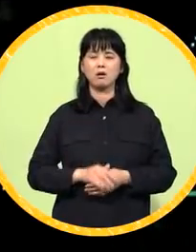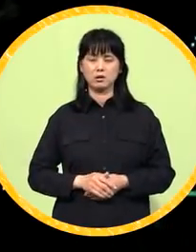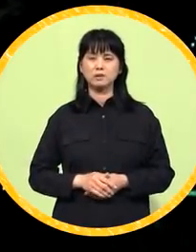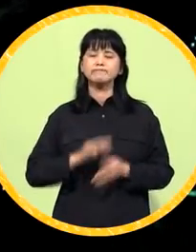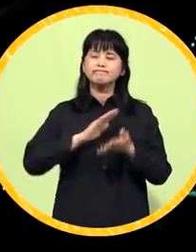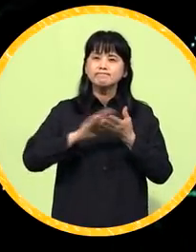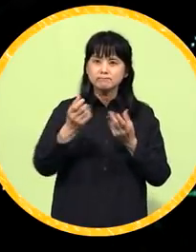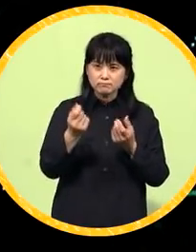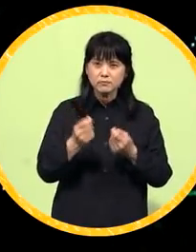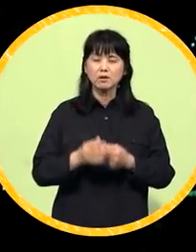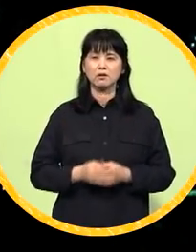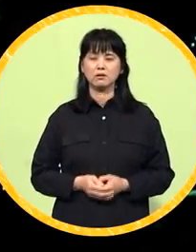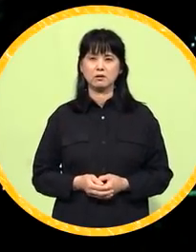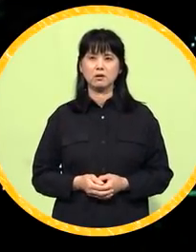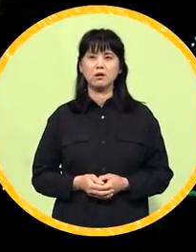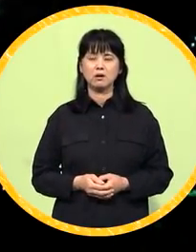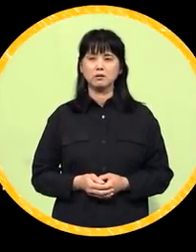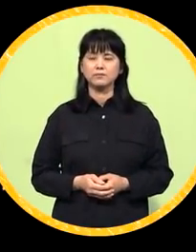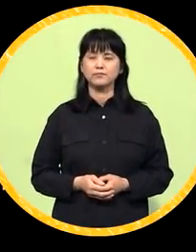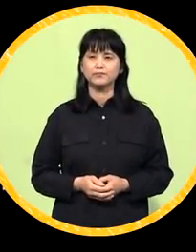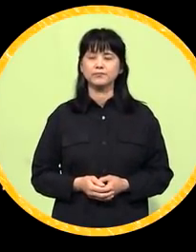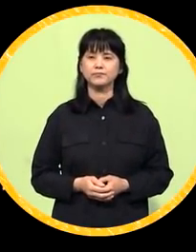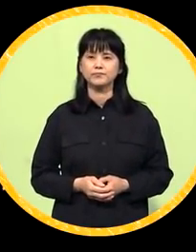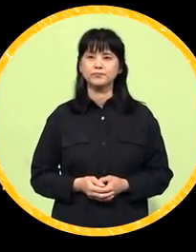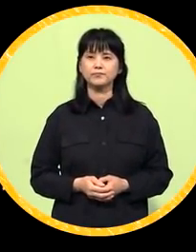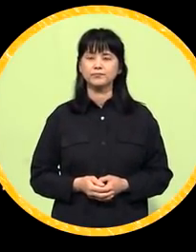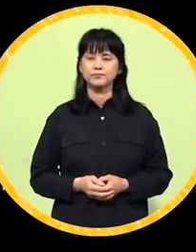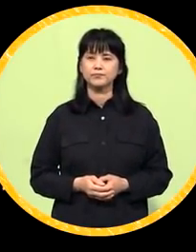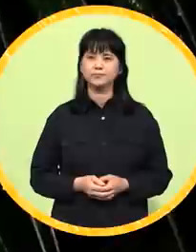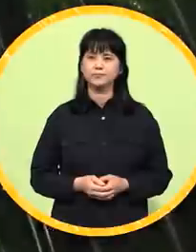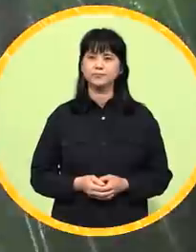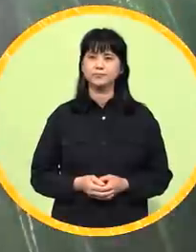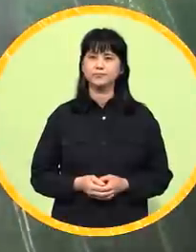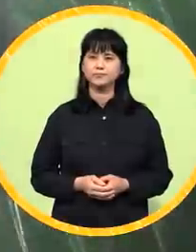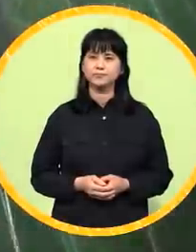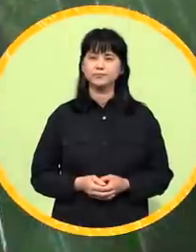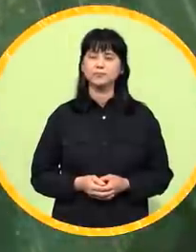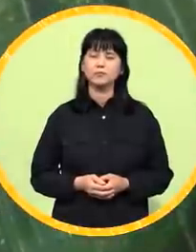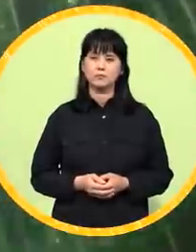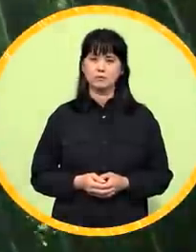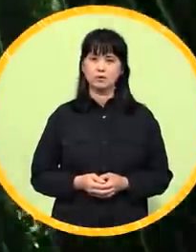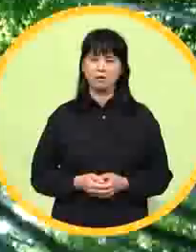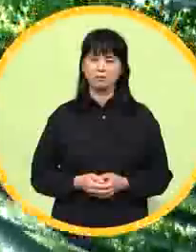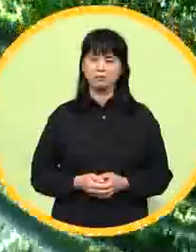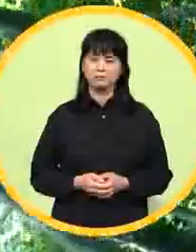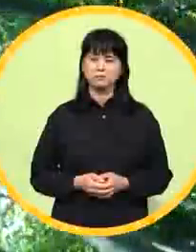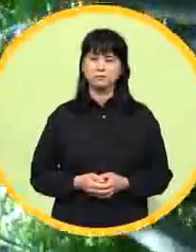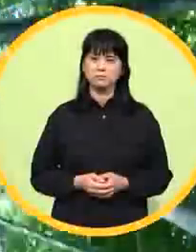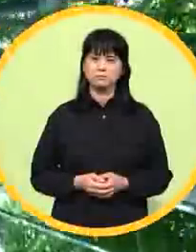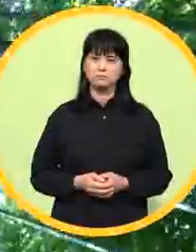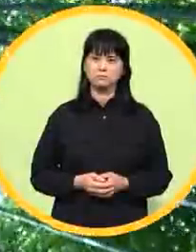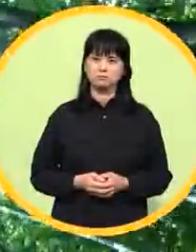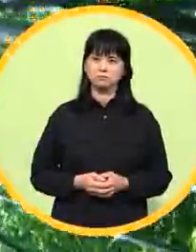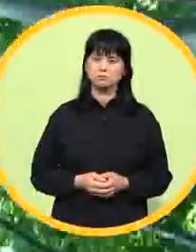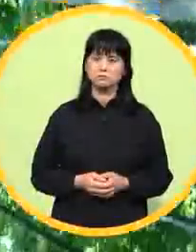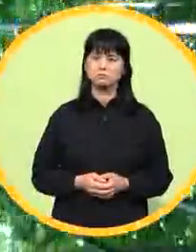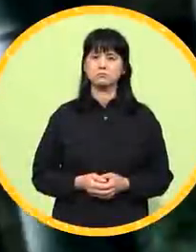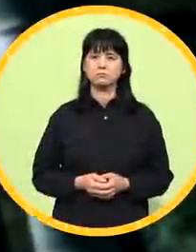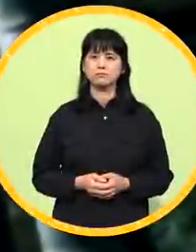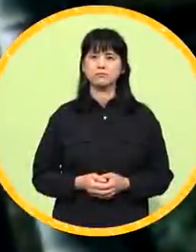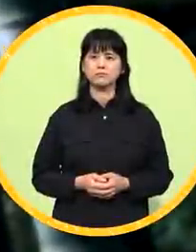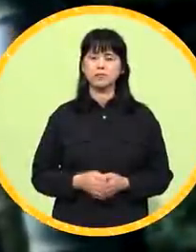系ですよねー数学力だって33さすが来ませんですねん